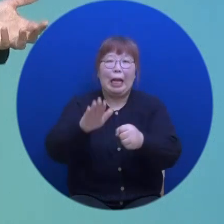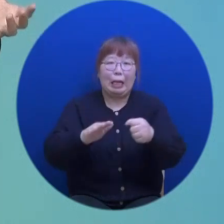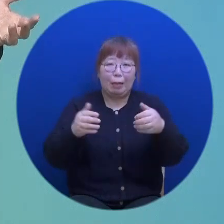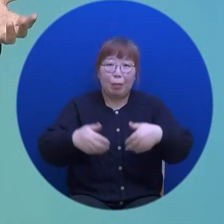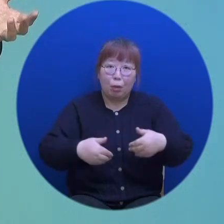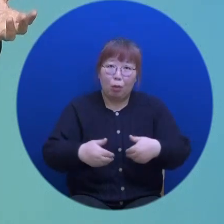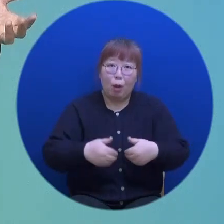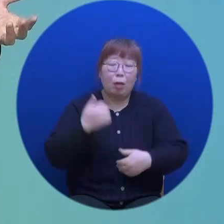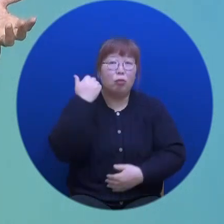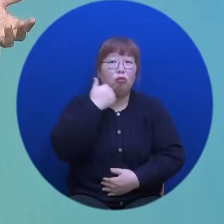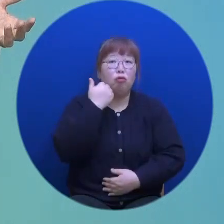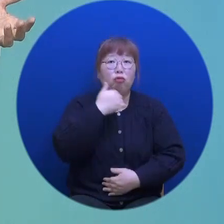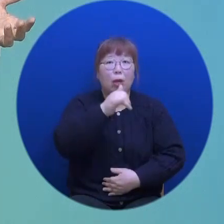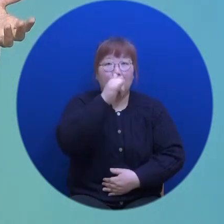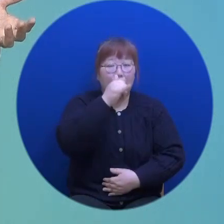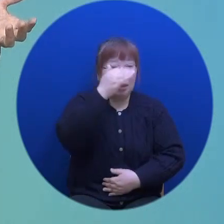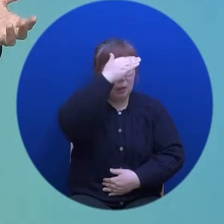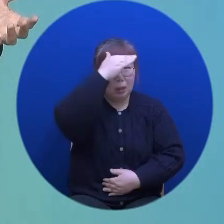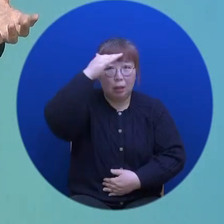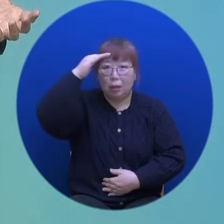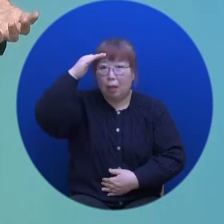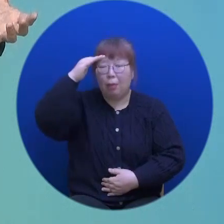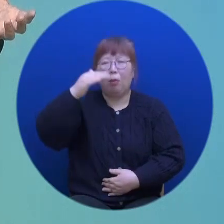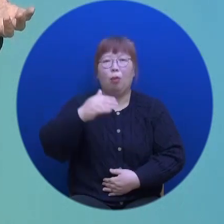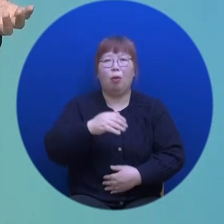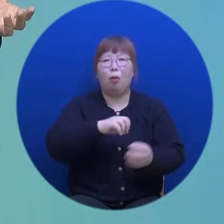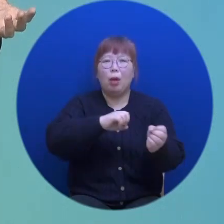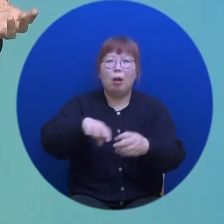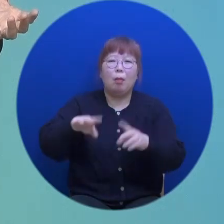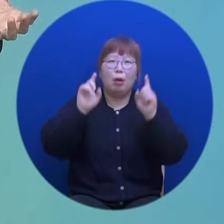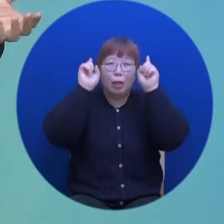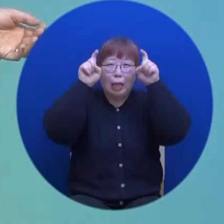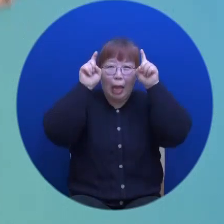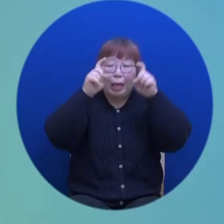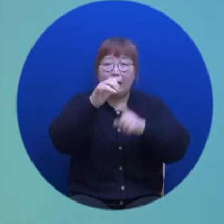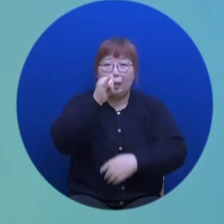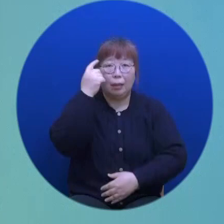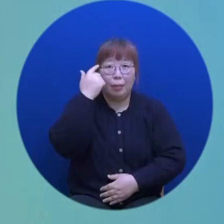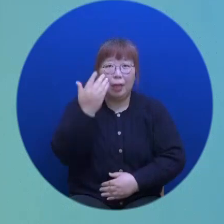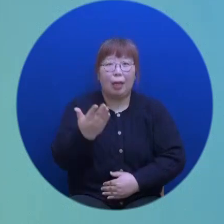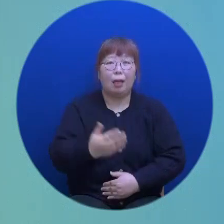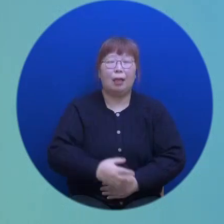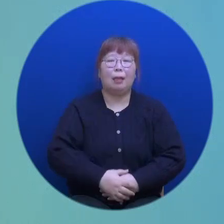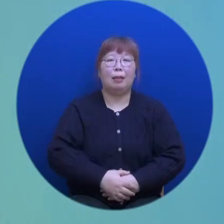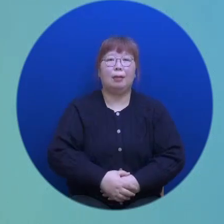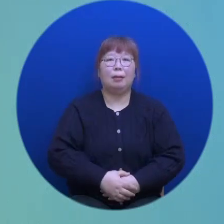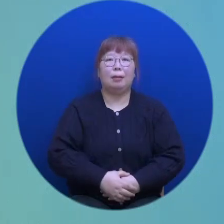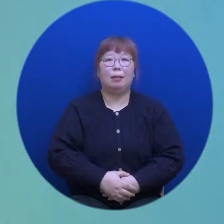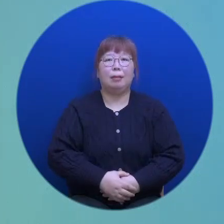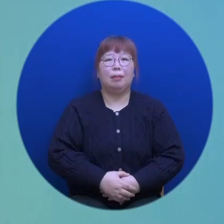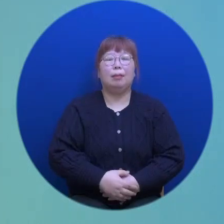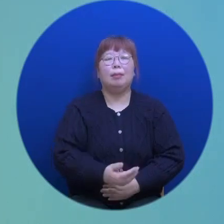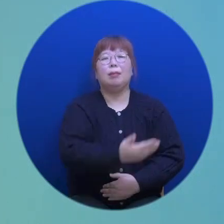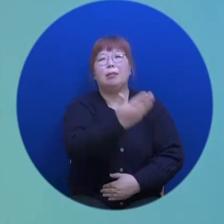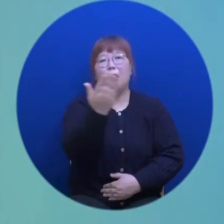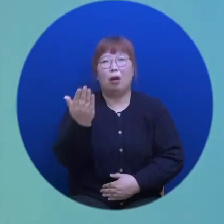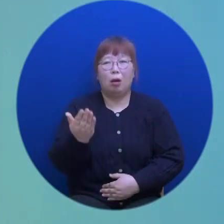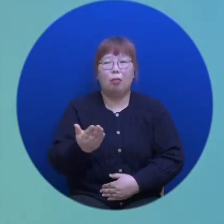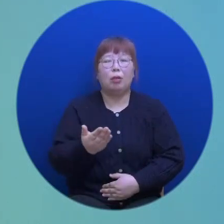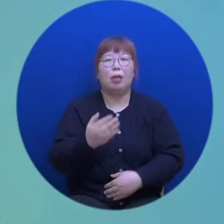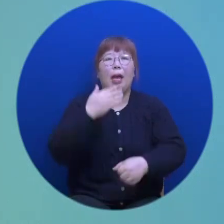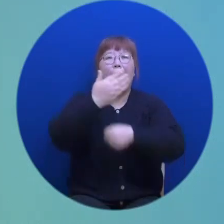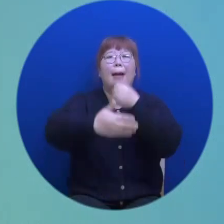그 누군가가 있으십니까? 잃어버린 양들이 있으신가요? 그렇다면 그들은 여러분이